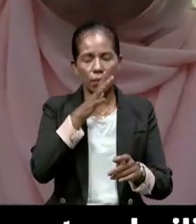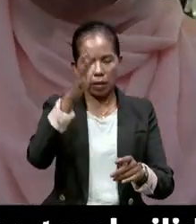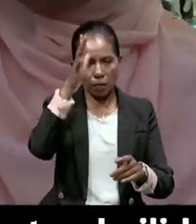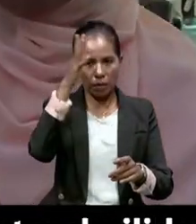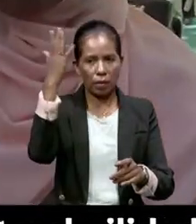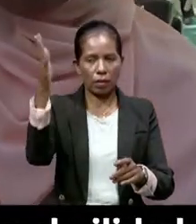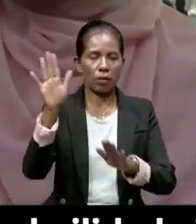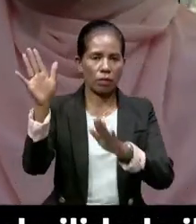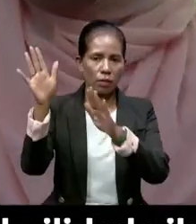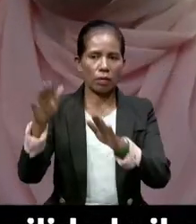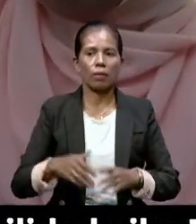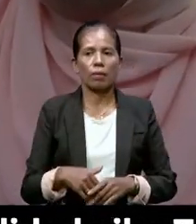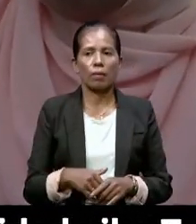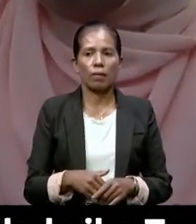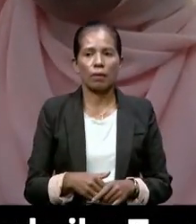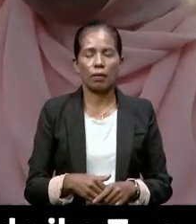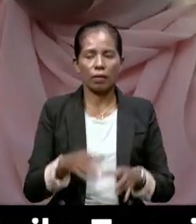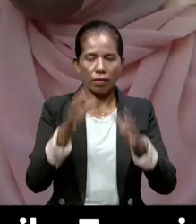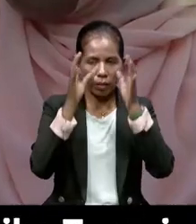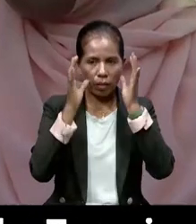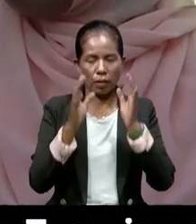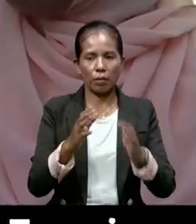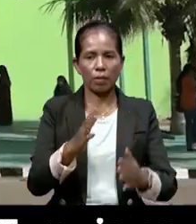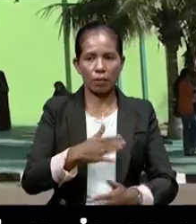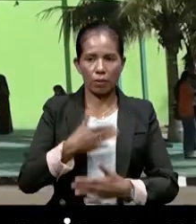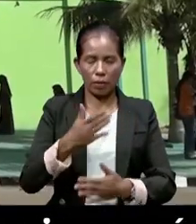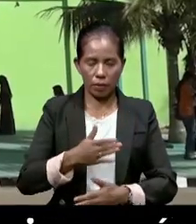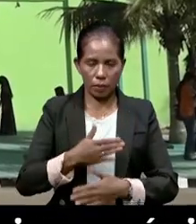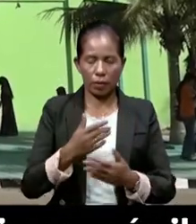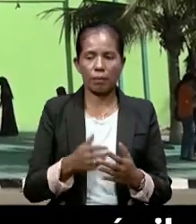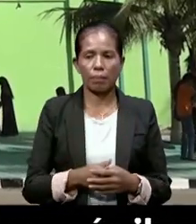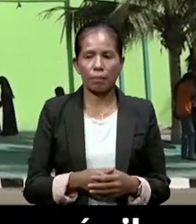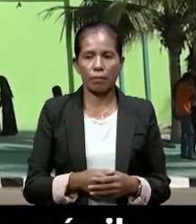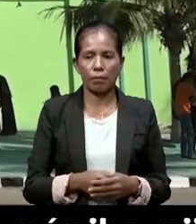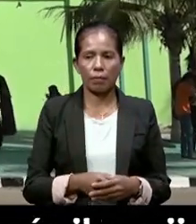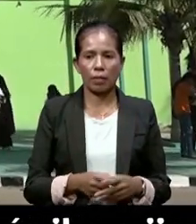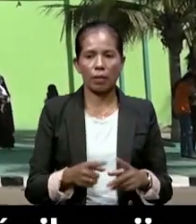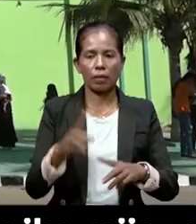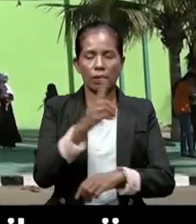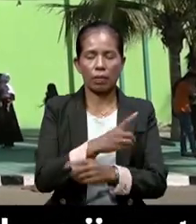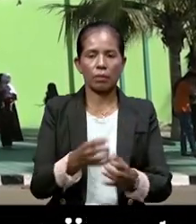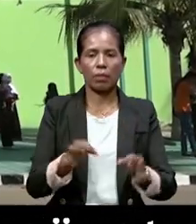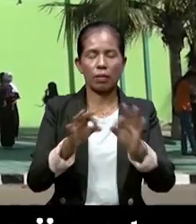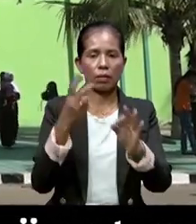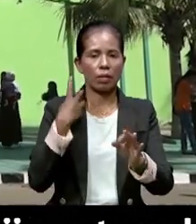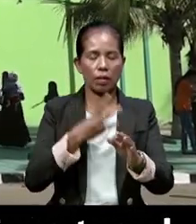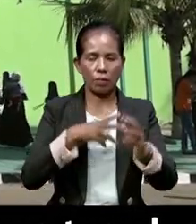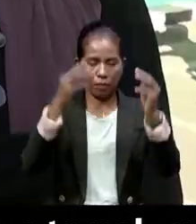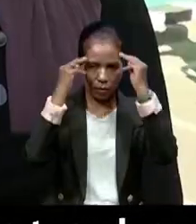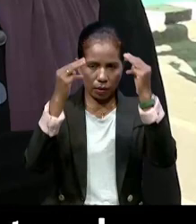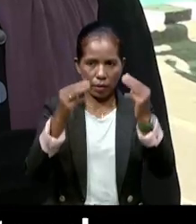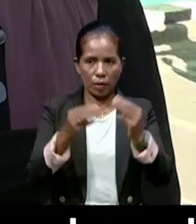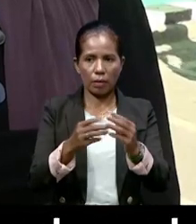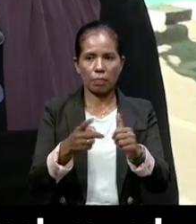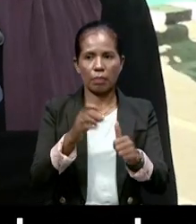iha foho nih kami. Triste mos kontenti. ohin lorong importante Miami musulmano sa